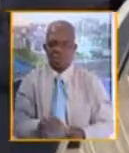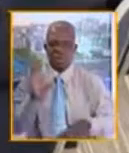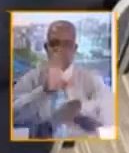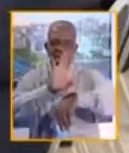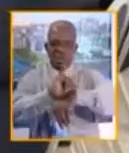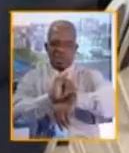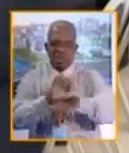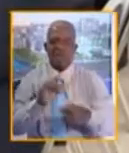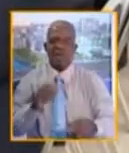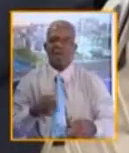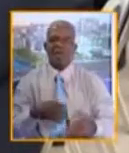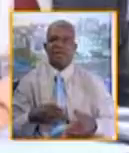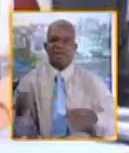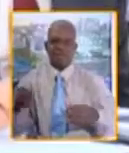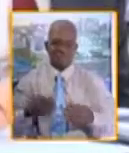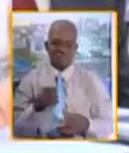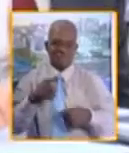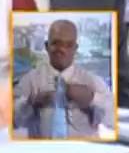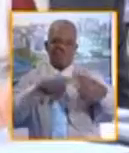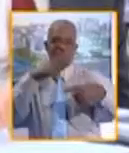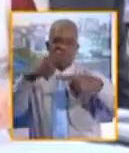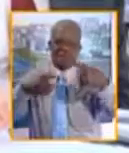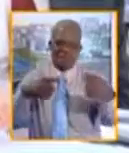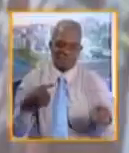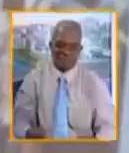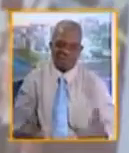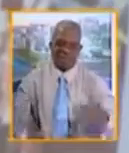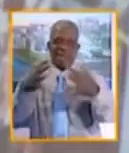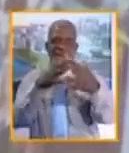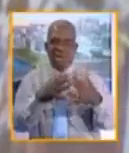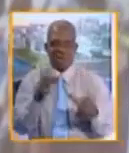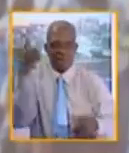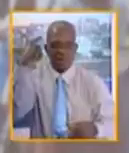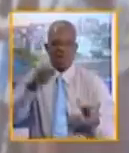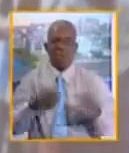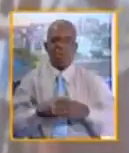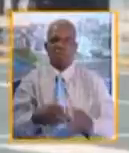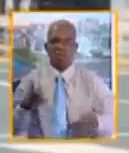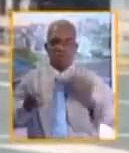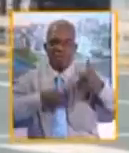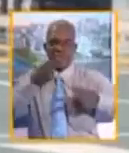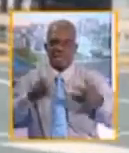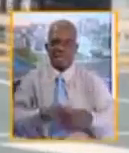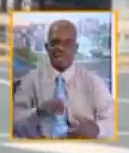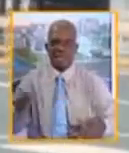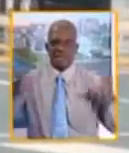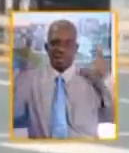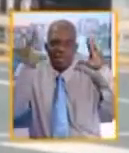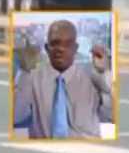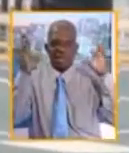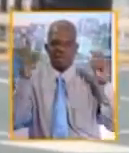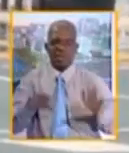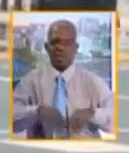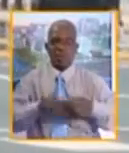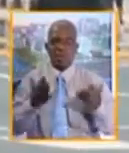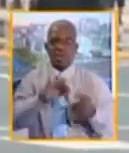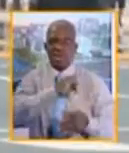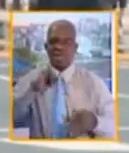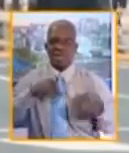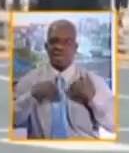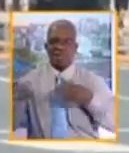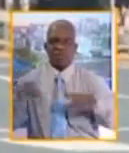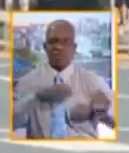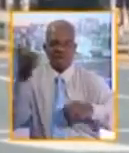La Côte d'Ivoire va partager son expérience avec les États-Unis en matière de processus DDR. Le 19 juin, à New York,